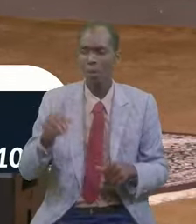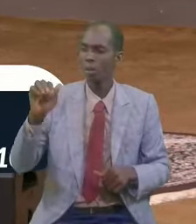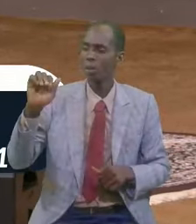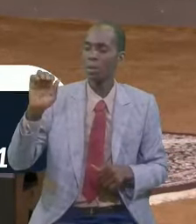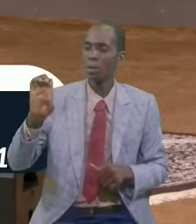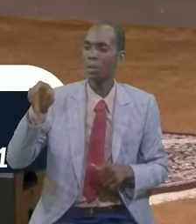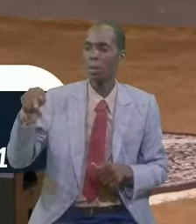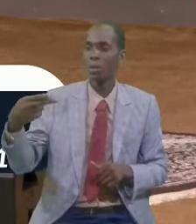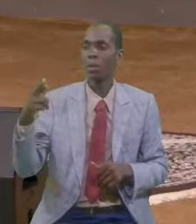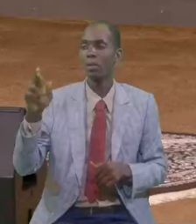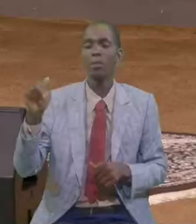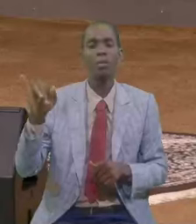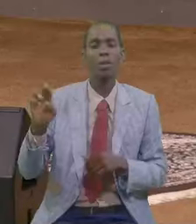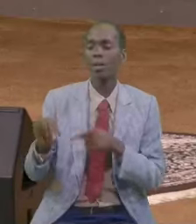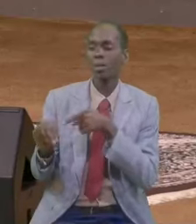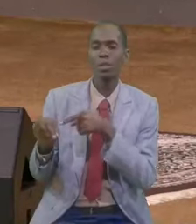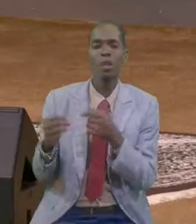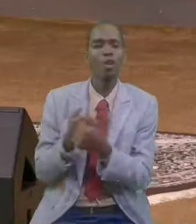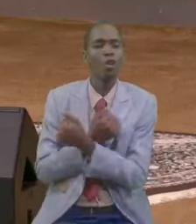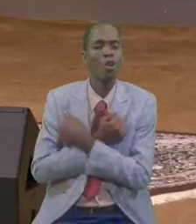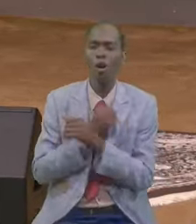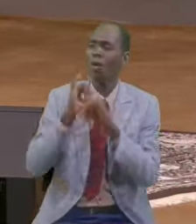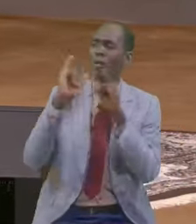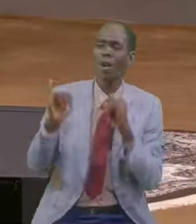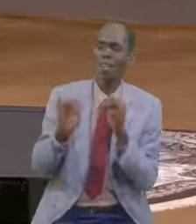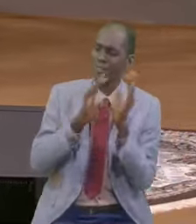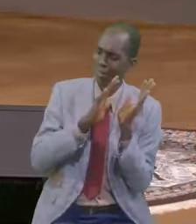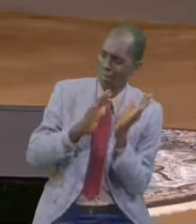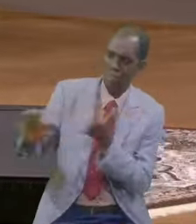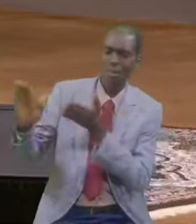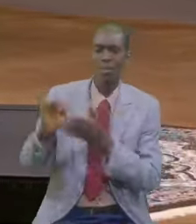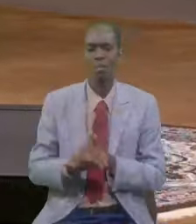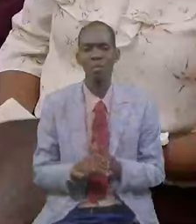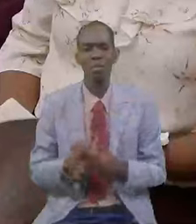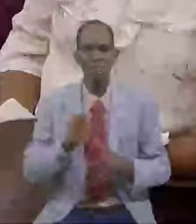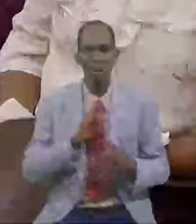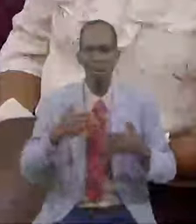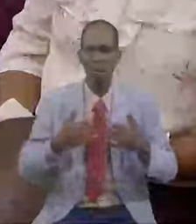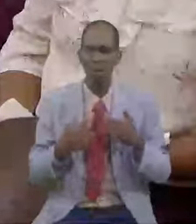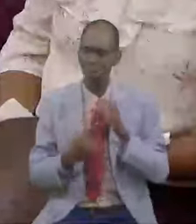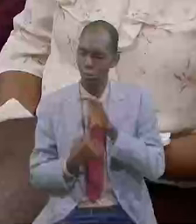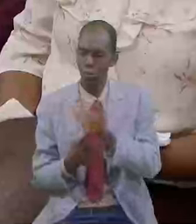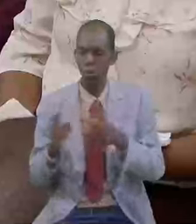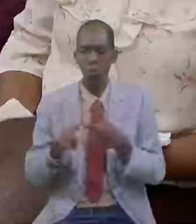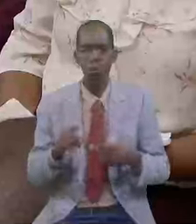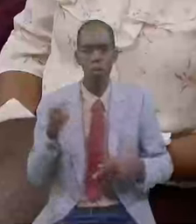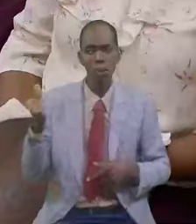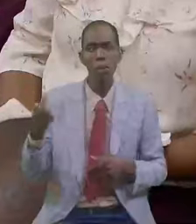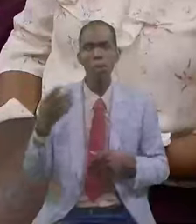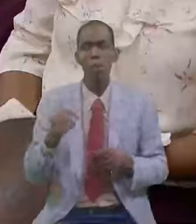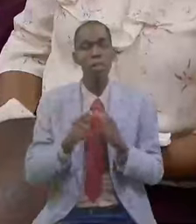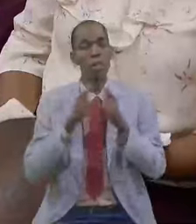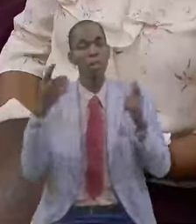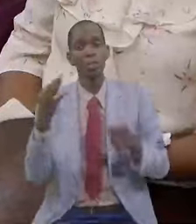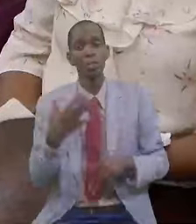a aimé les idoles, laissez-le tout seul. Je lui ai écrit les grandes choses de ma loi et elles sont